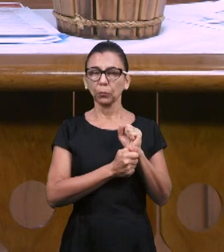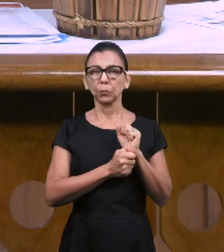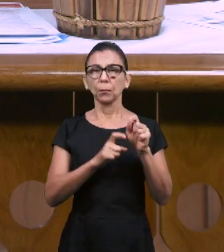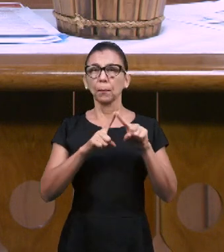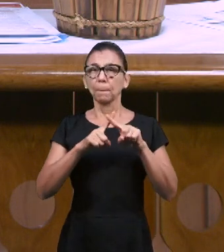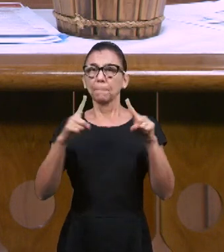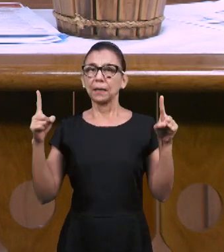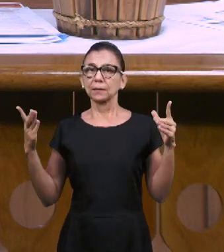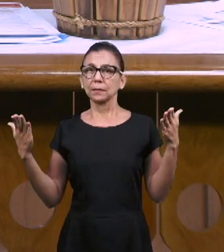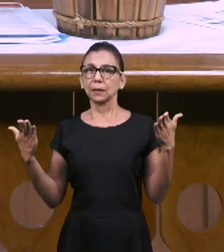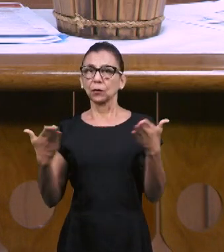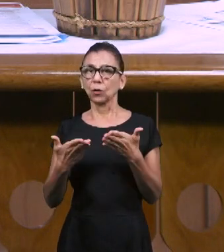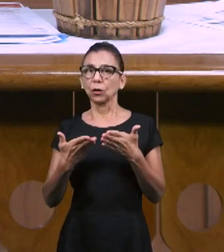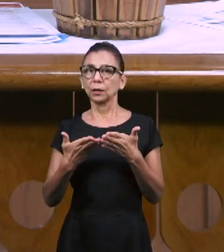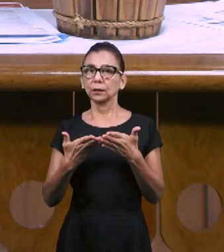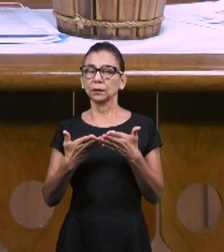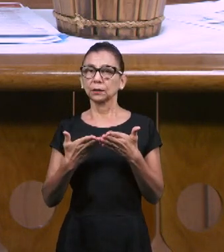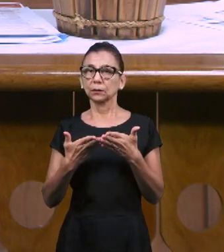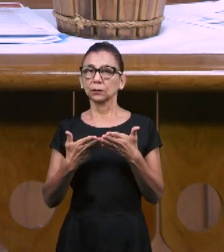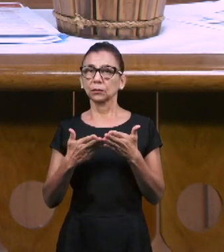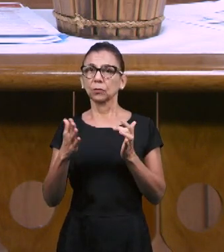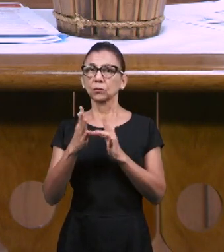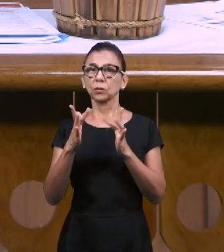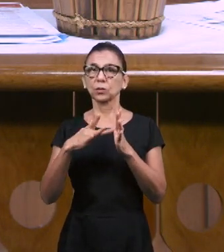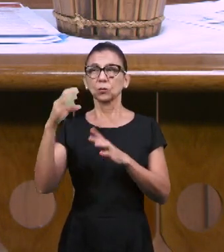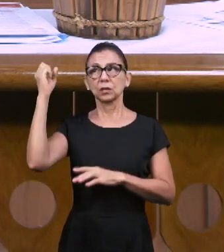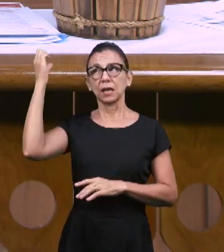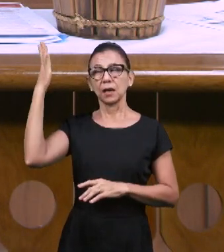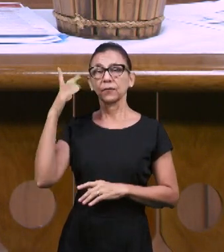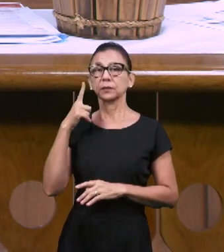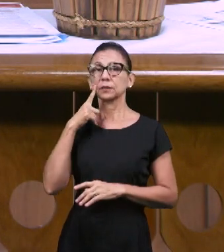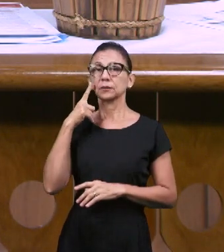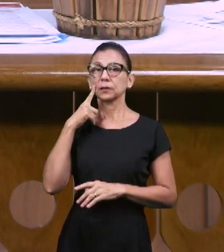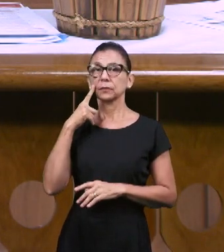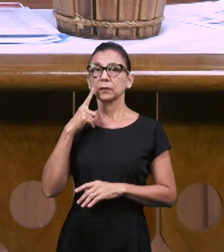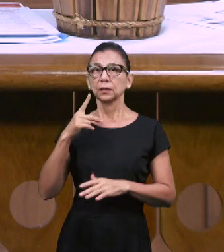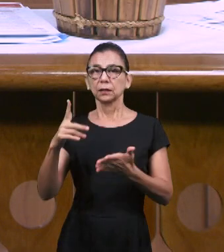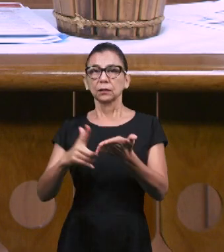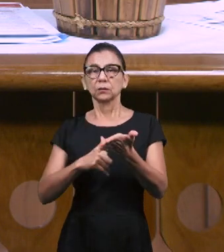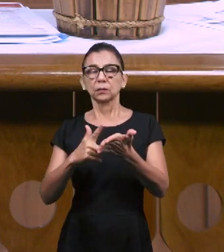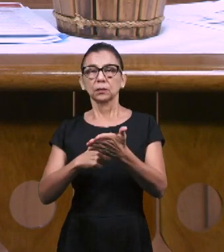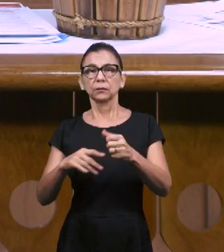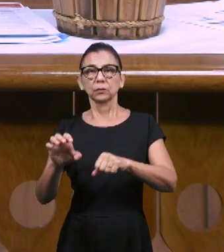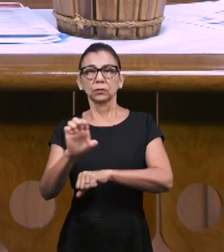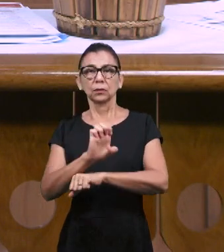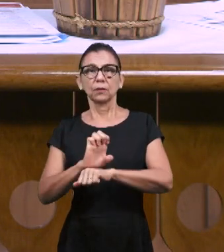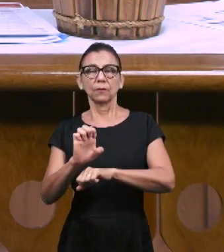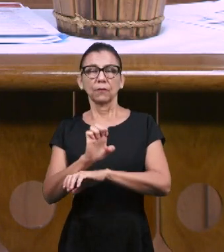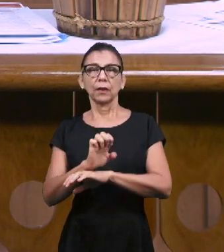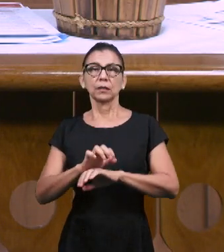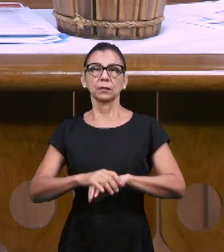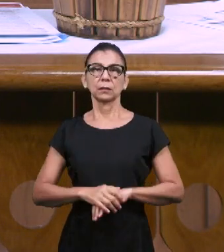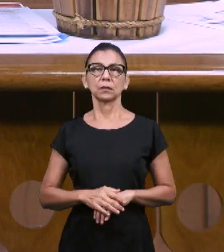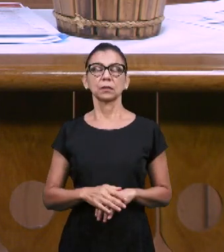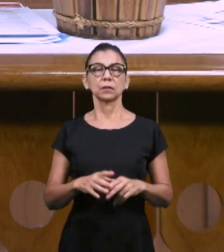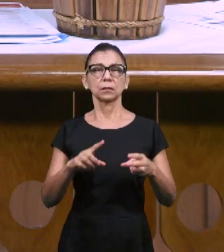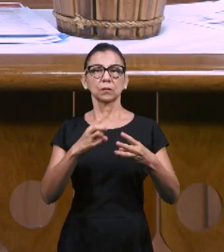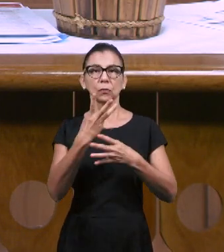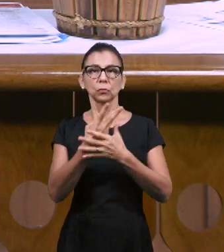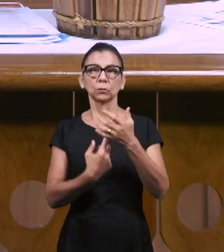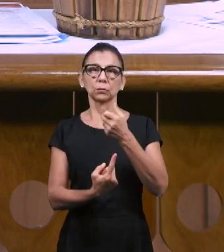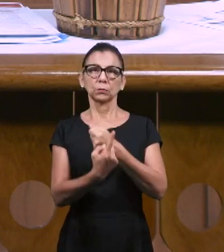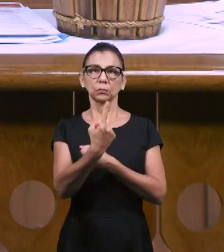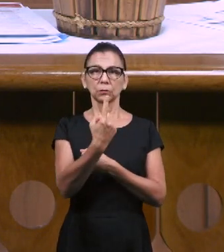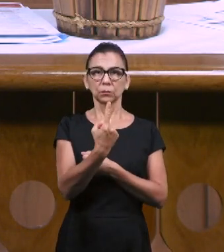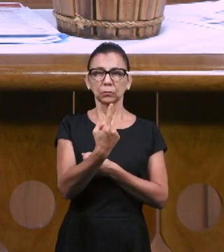l'Église. Vous allez voir où se trouvent les mystères dans la lettre aux Éphésiens, le mystère du Père, du Fils, du Saint-Esprit, de la